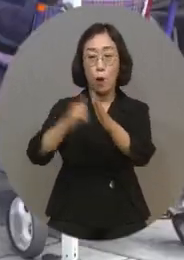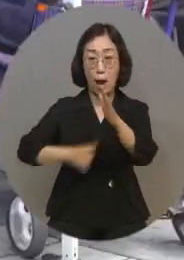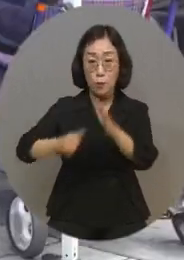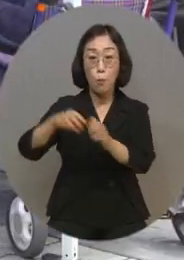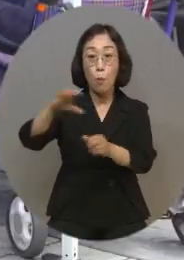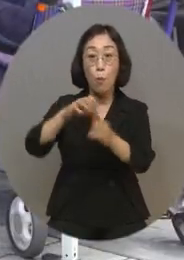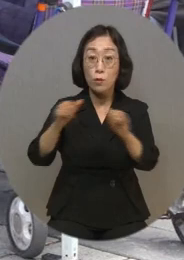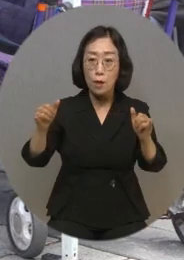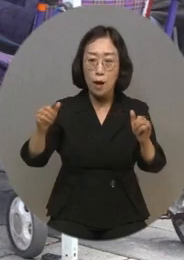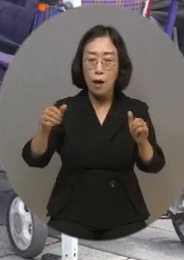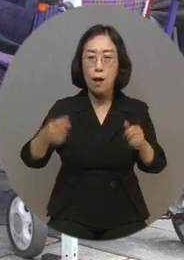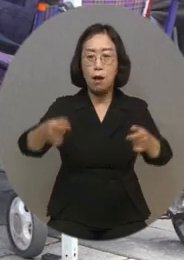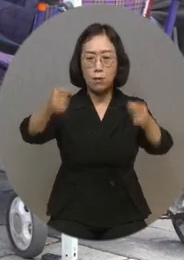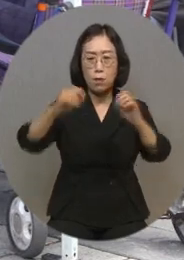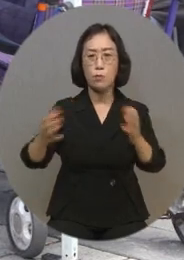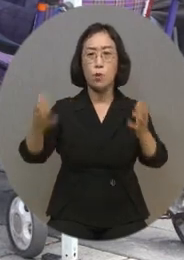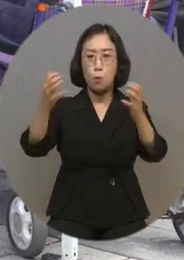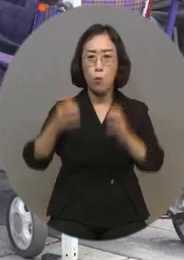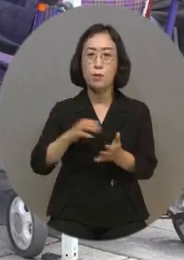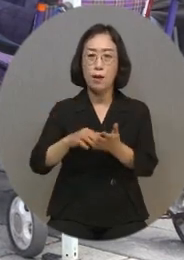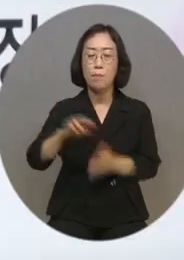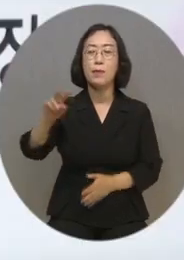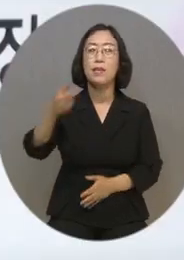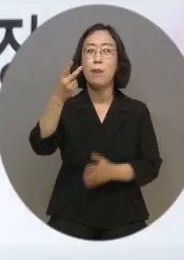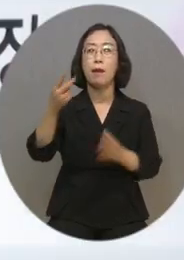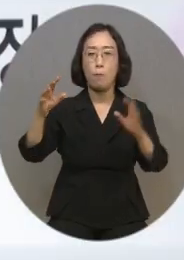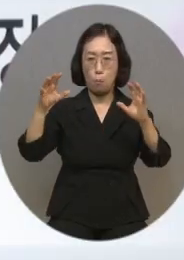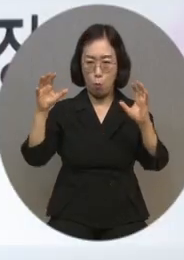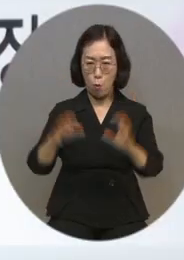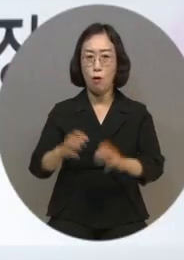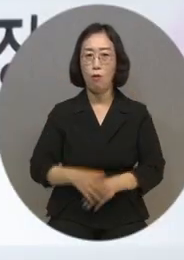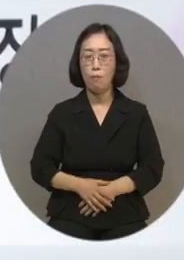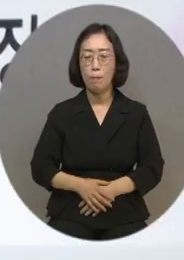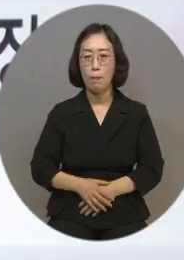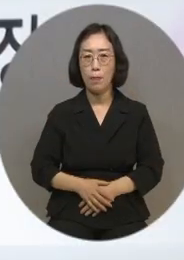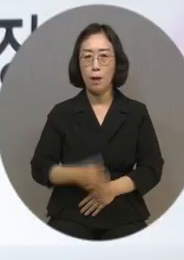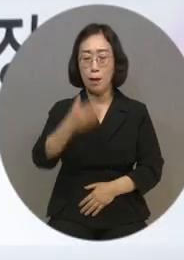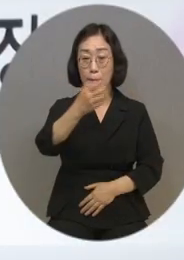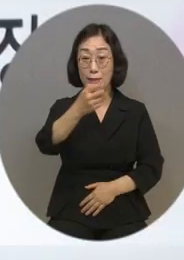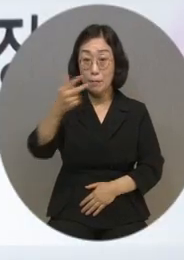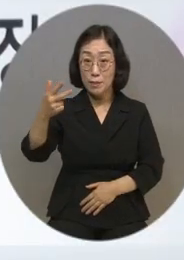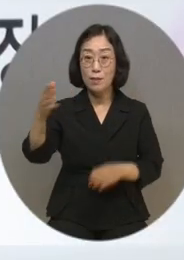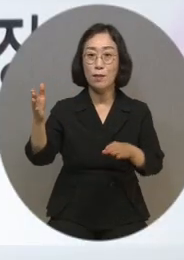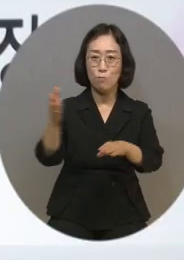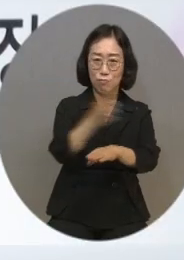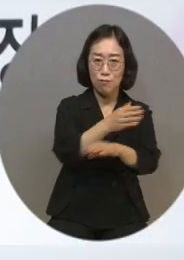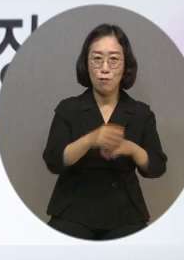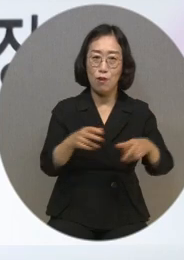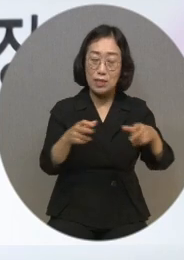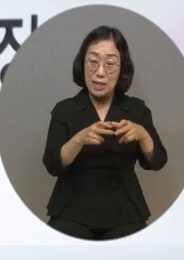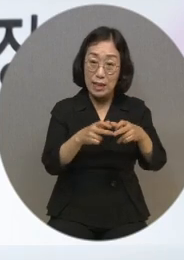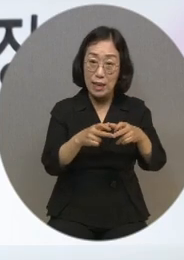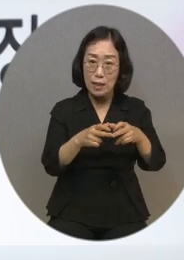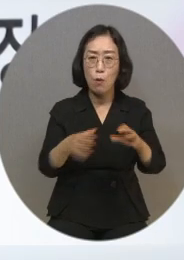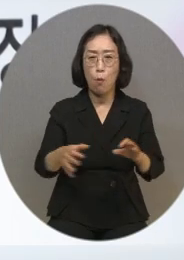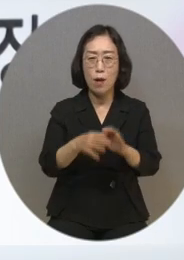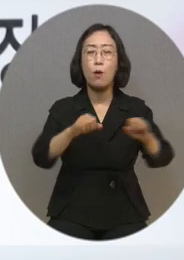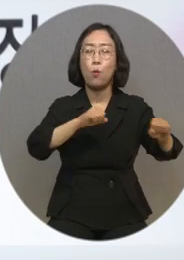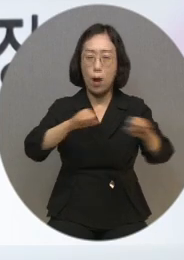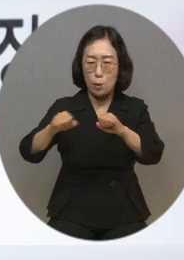보호자 약 200여 명의 내외빈이 참석했습니다. 87년도부터 장애인 운동을 해서